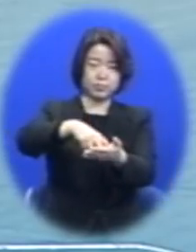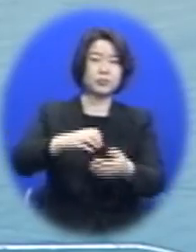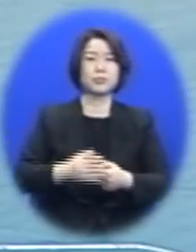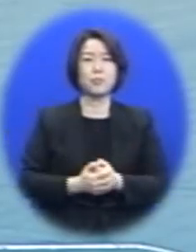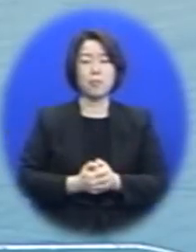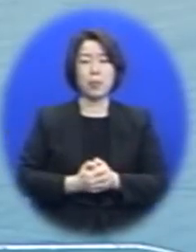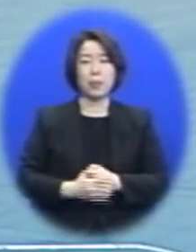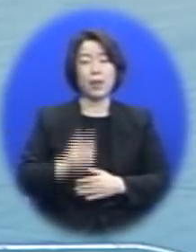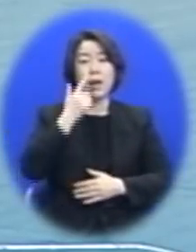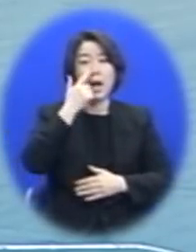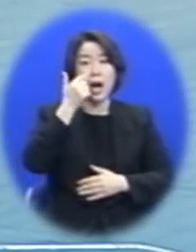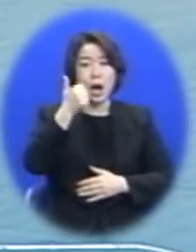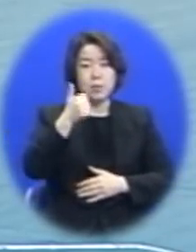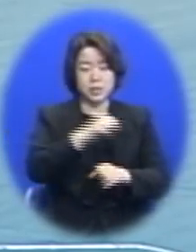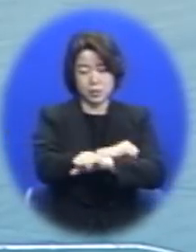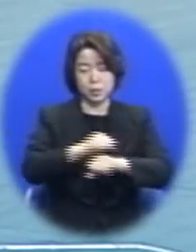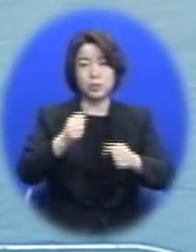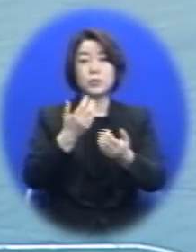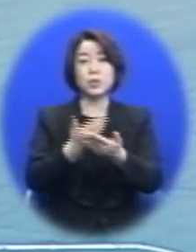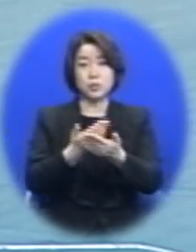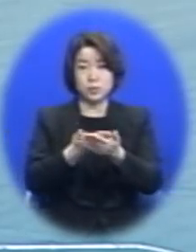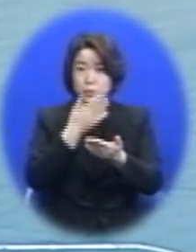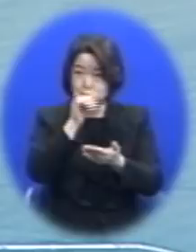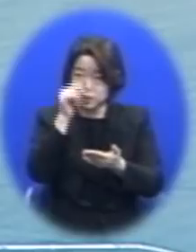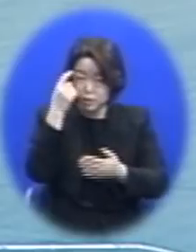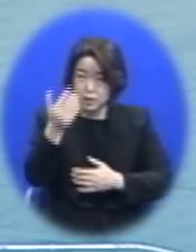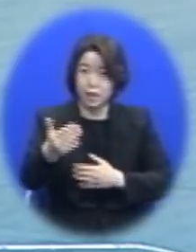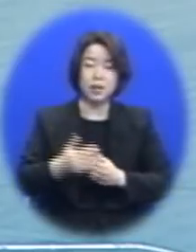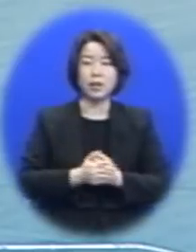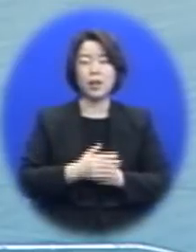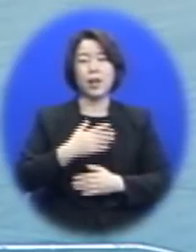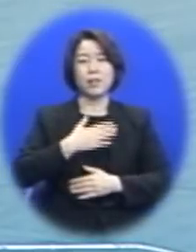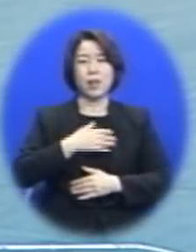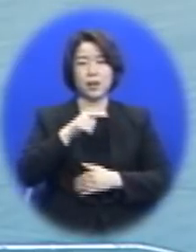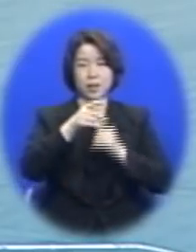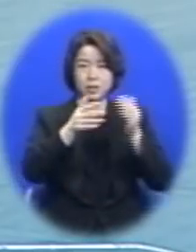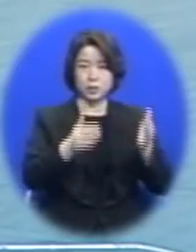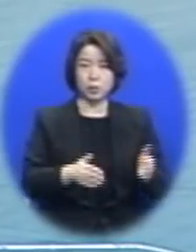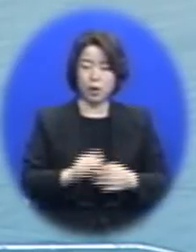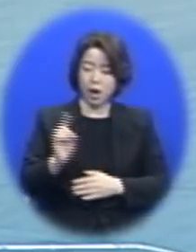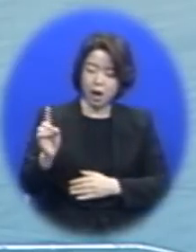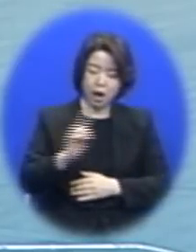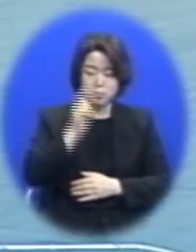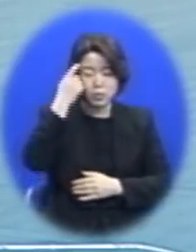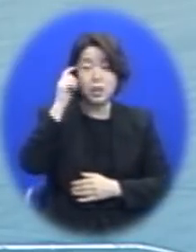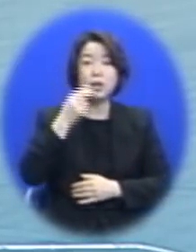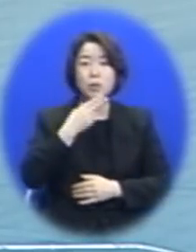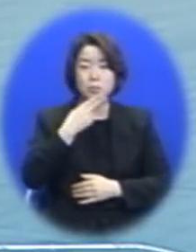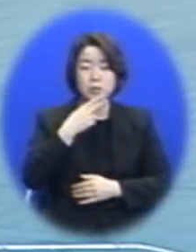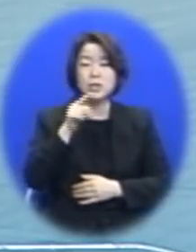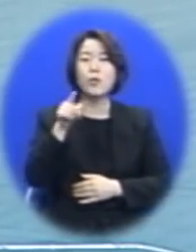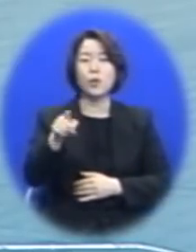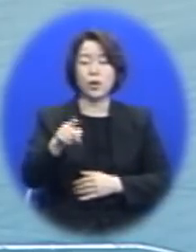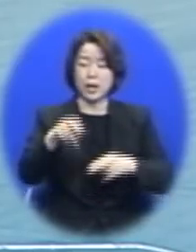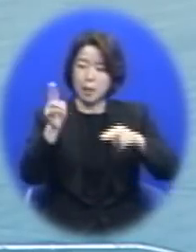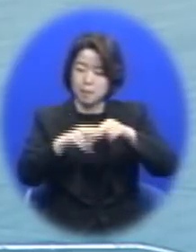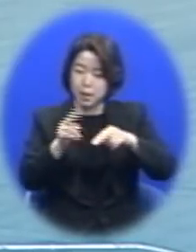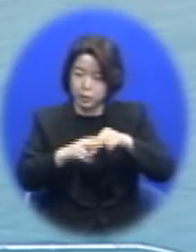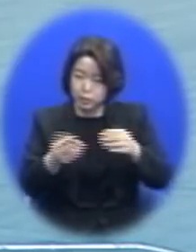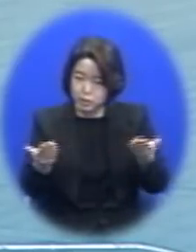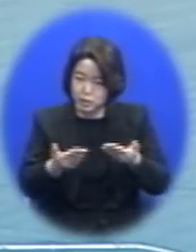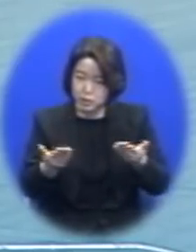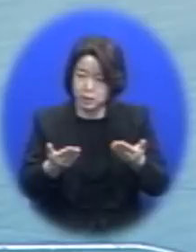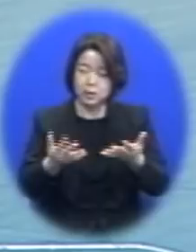아버지를 경우 시켜줄 수 없겠냐 내가 그동안 아무 생각없이 너한테 매를 들었던 일이